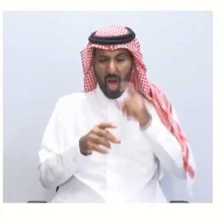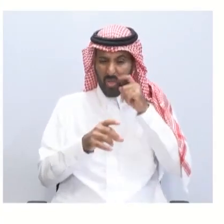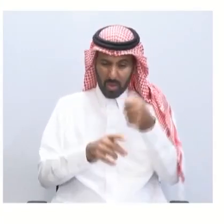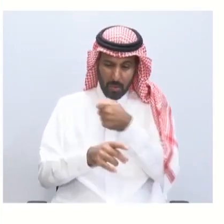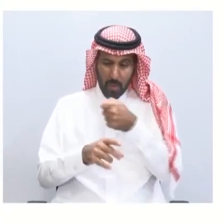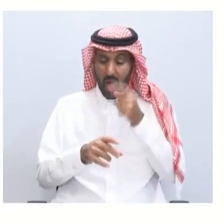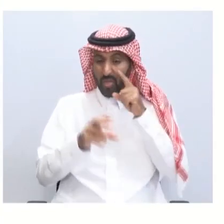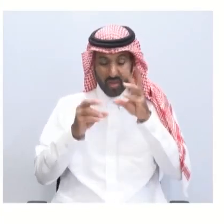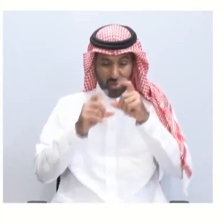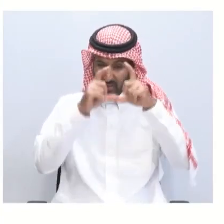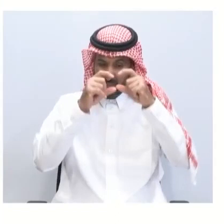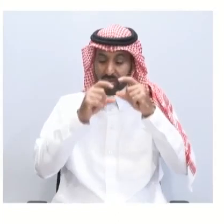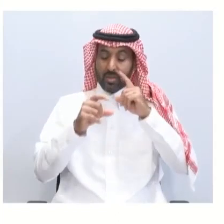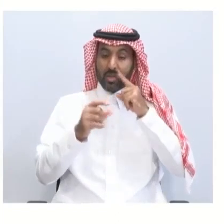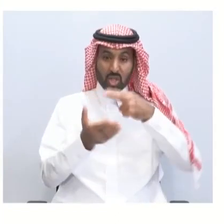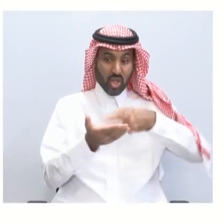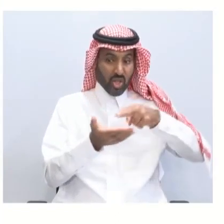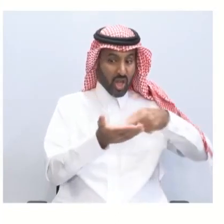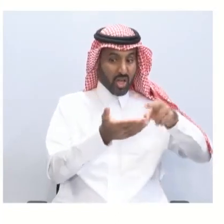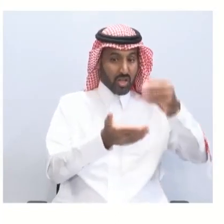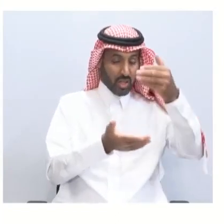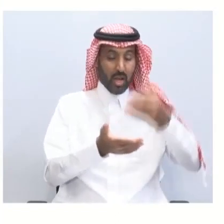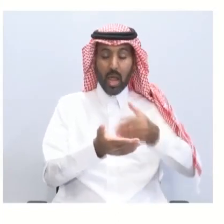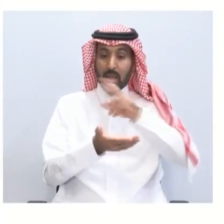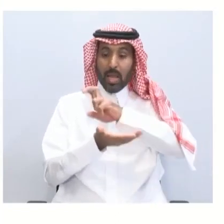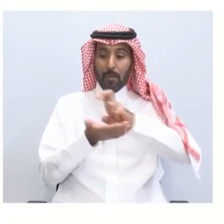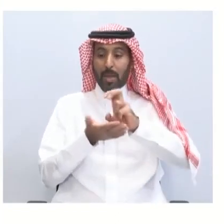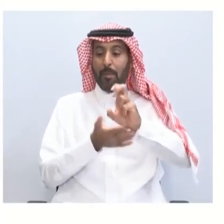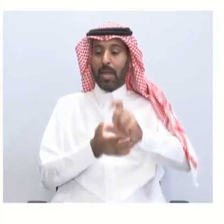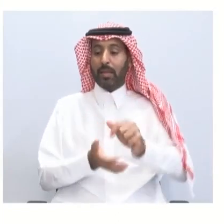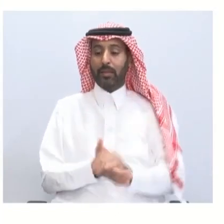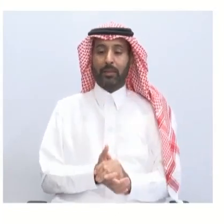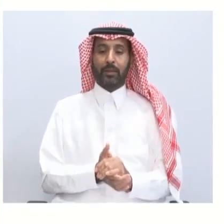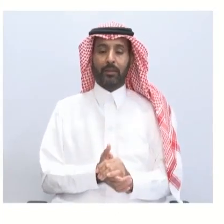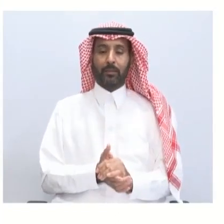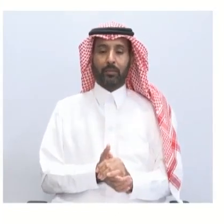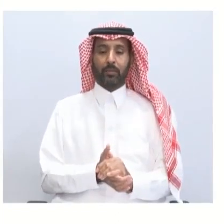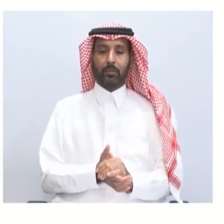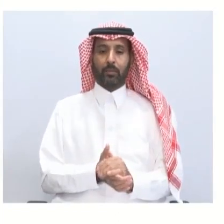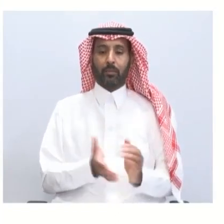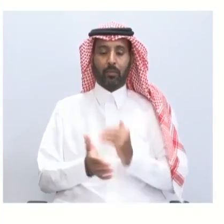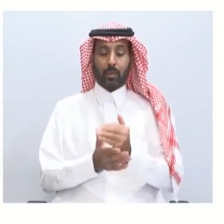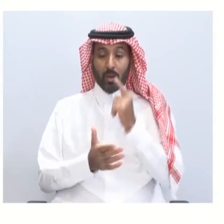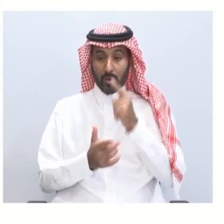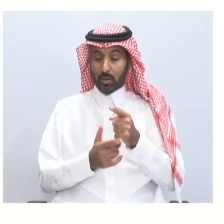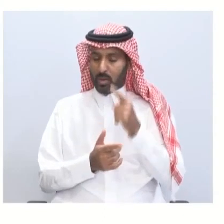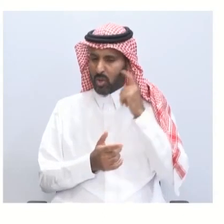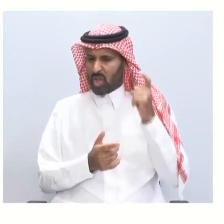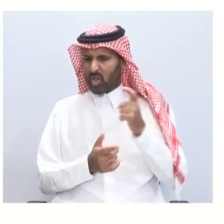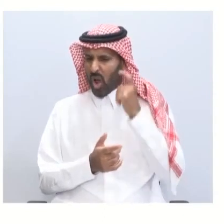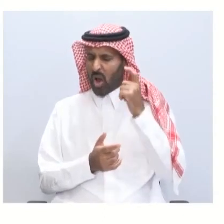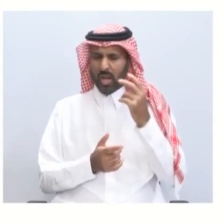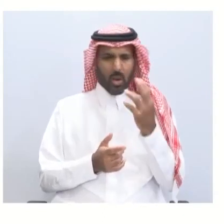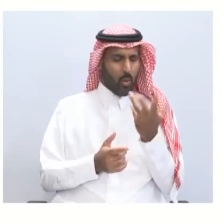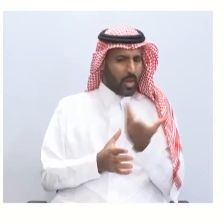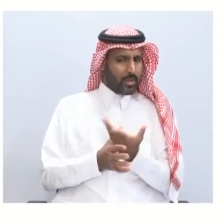البحث ورسائل تصله على البريد الكتروني واخذ في التساؤل عن